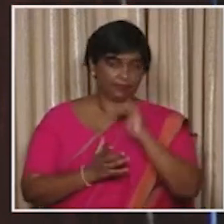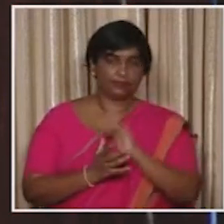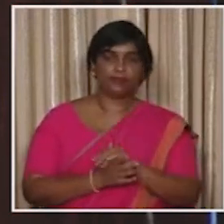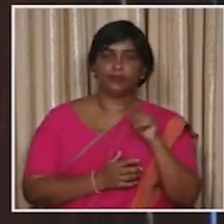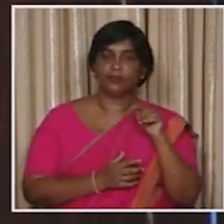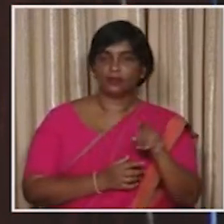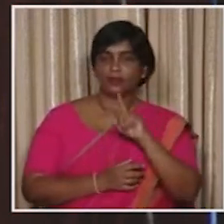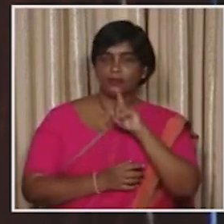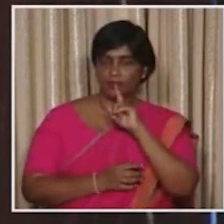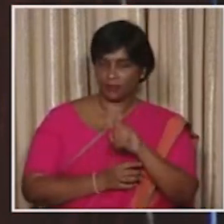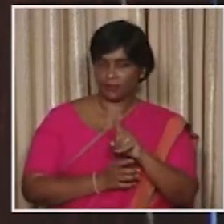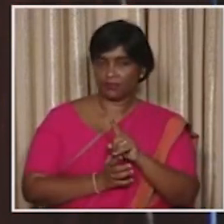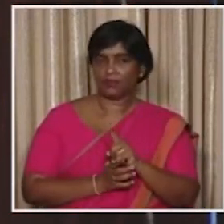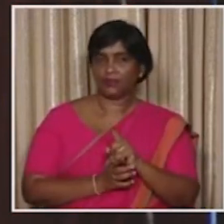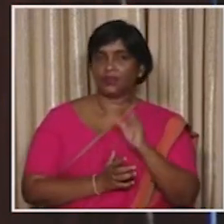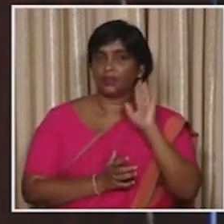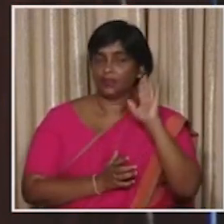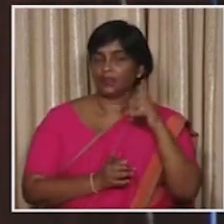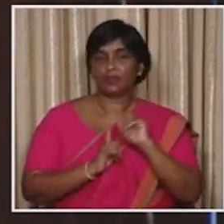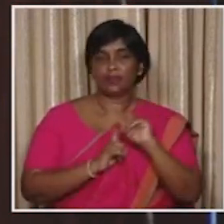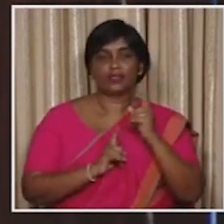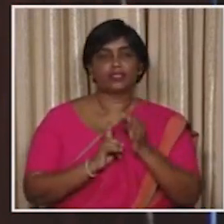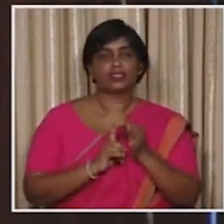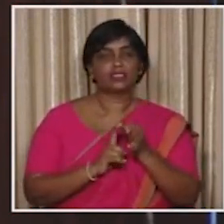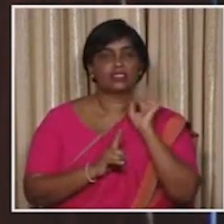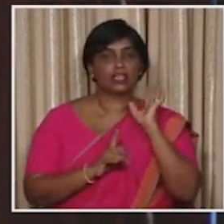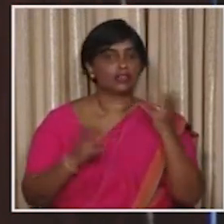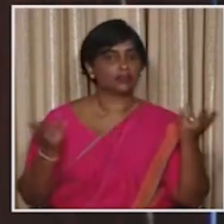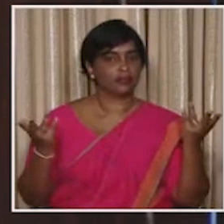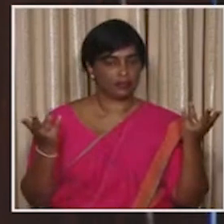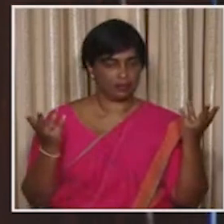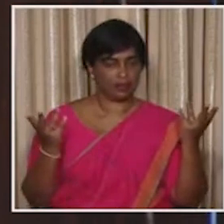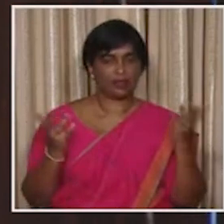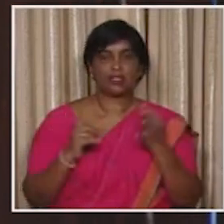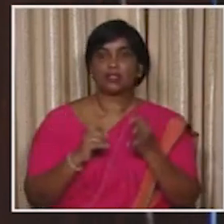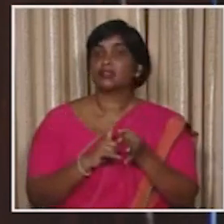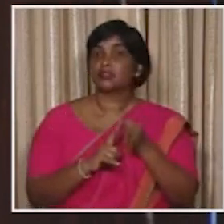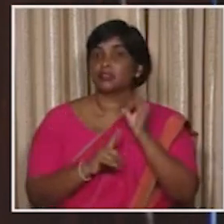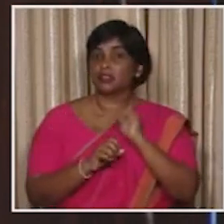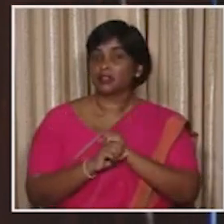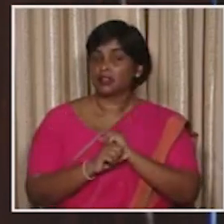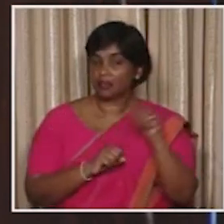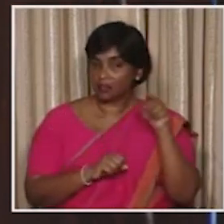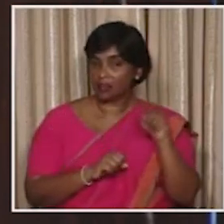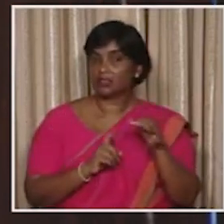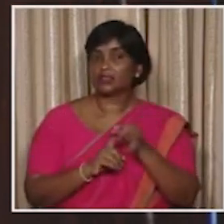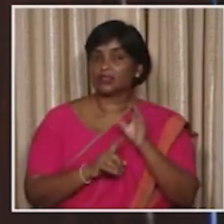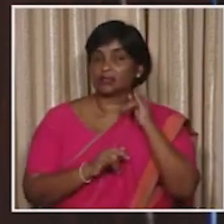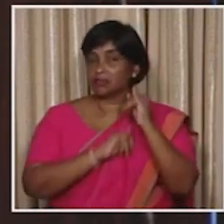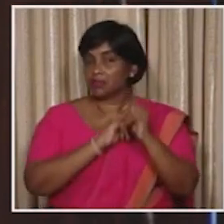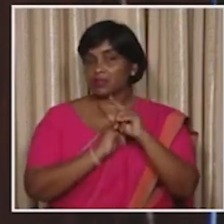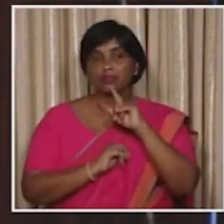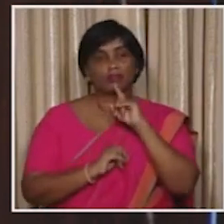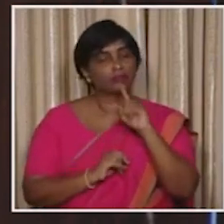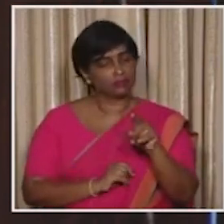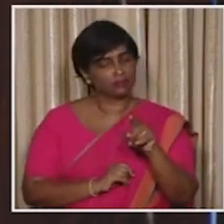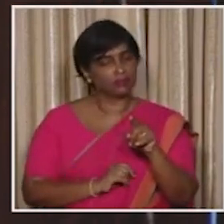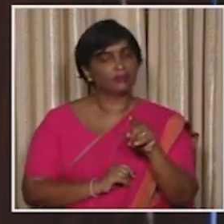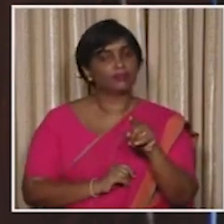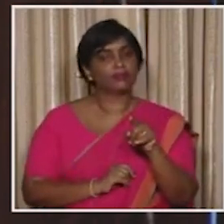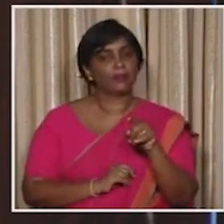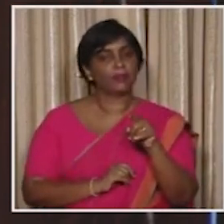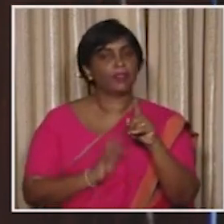metna matuna wisese me sabai janadi pertuan ya ter janadi pertuan ya tiela janadi pertuan thodna awak kala